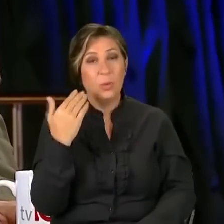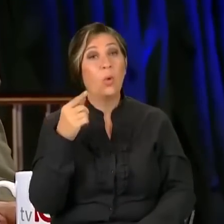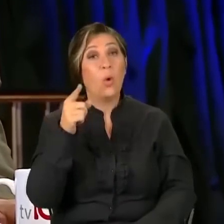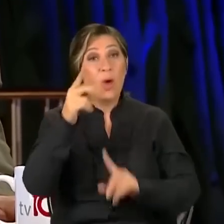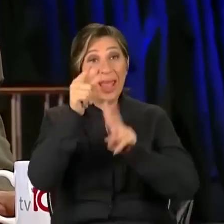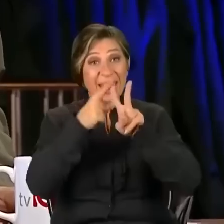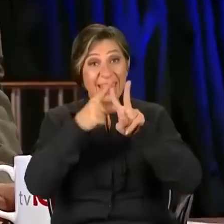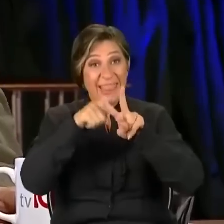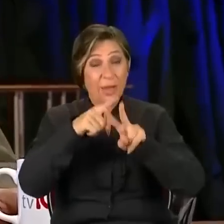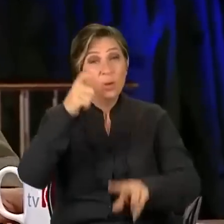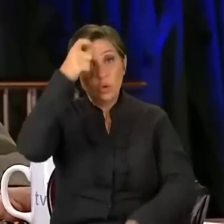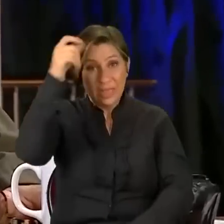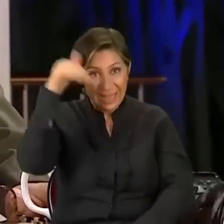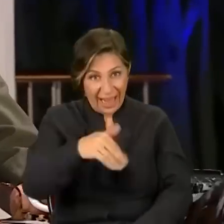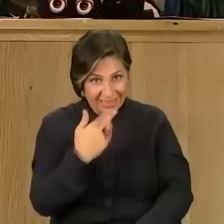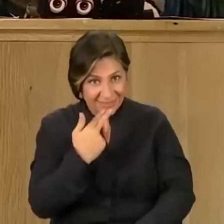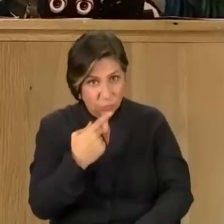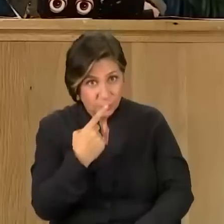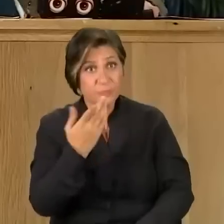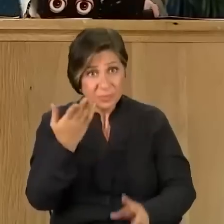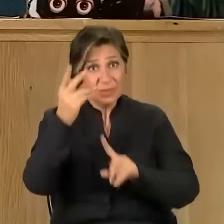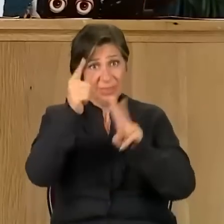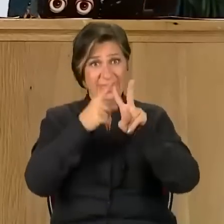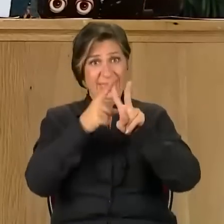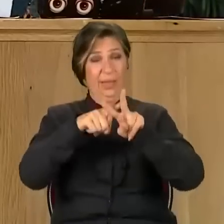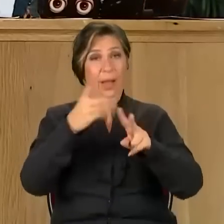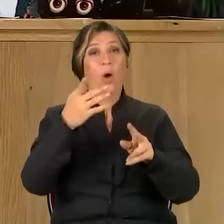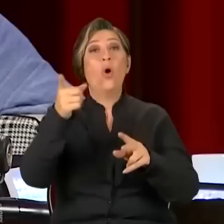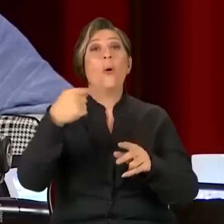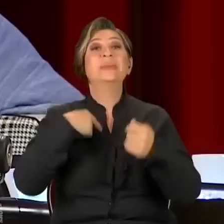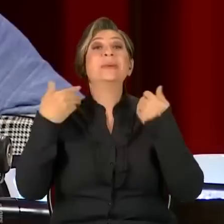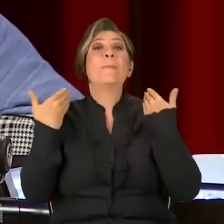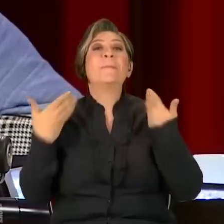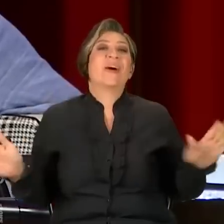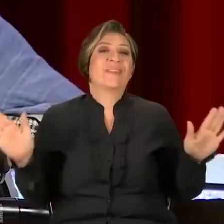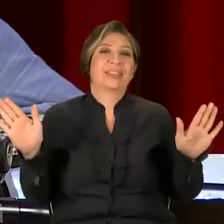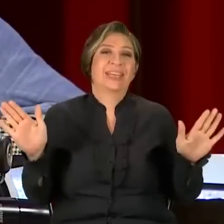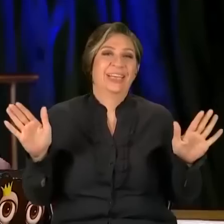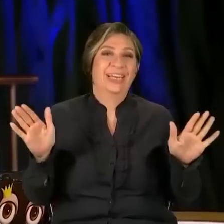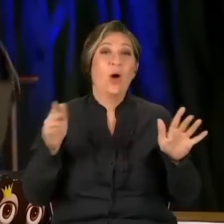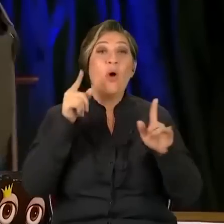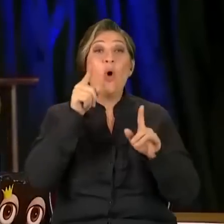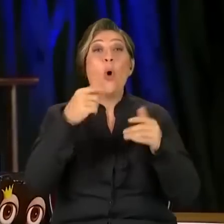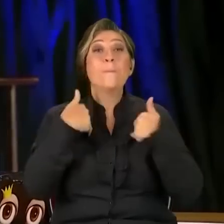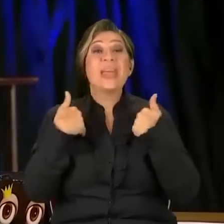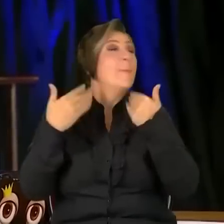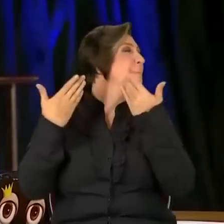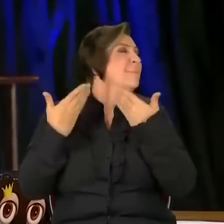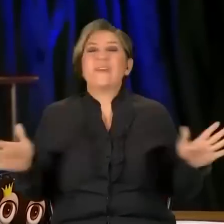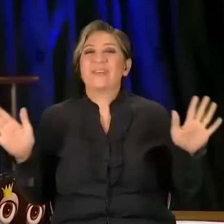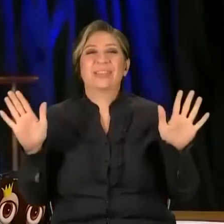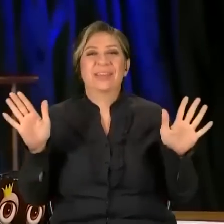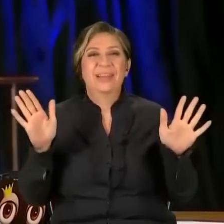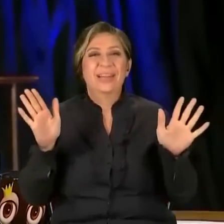O İnna bize gelen, Türkiye'ye gelen kızdan söz etmiyor musun? Evet İnna işte değil? Ya. Yani... O bizi perişan etti. o beni perişan